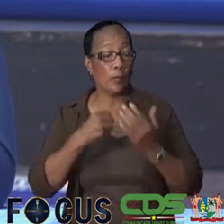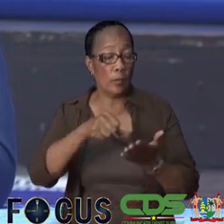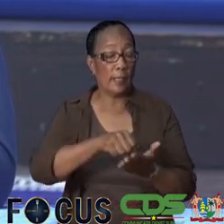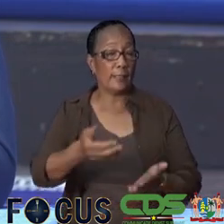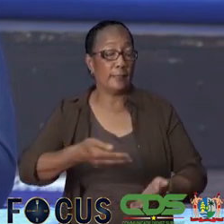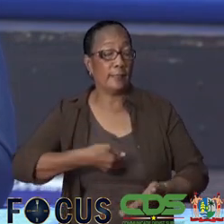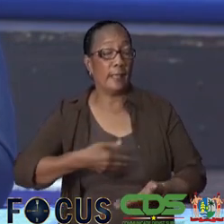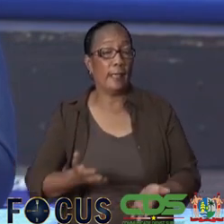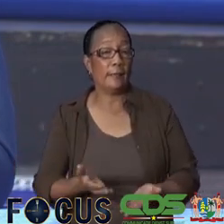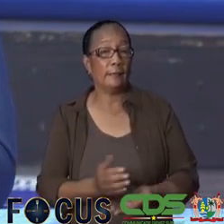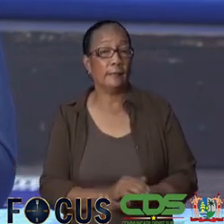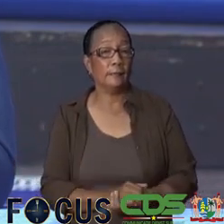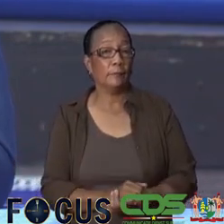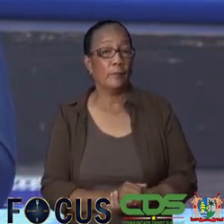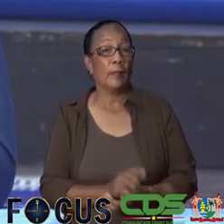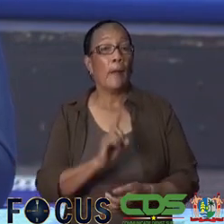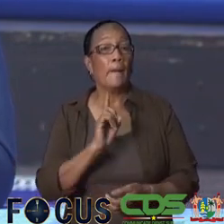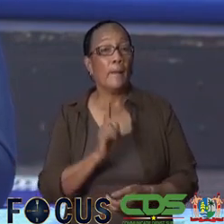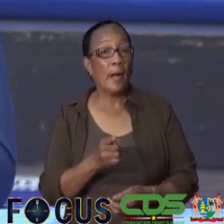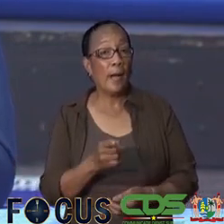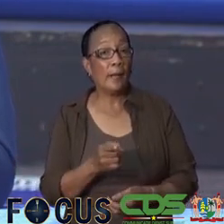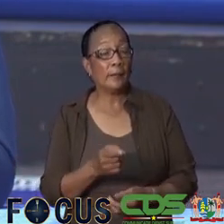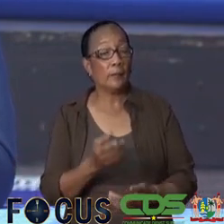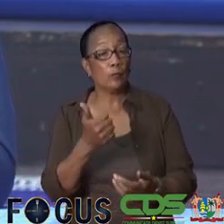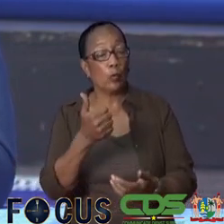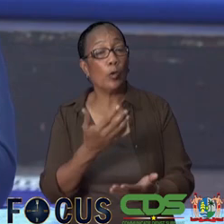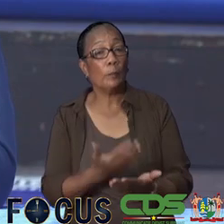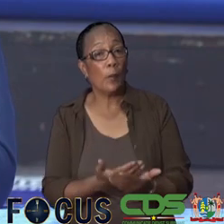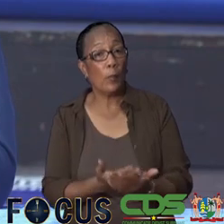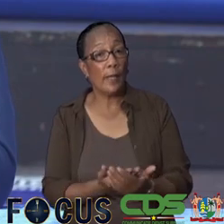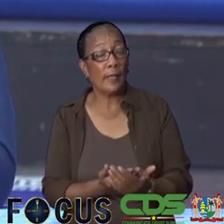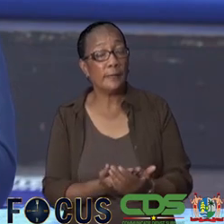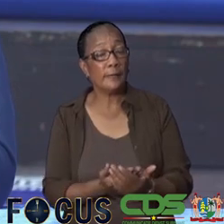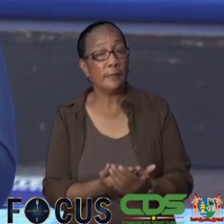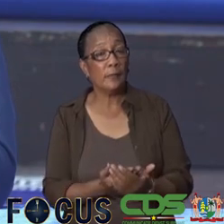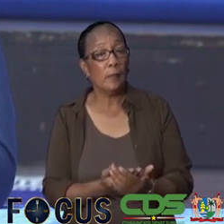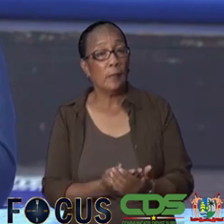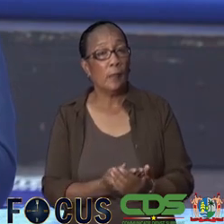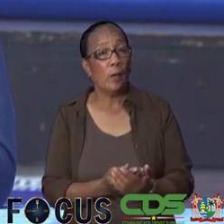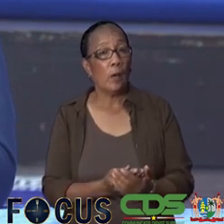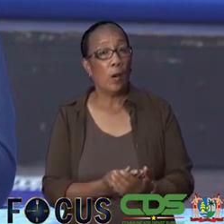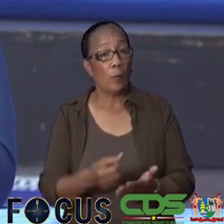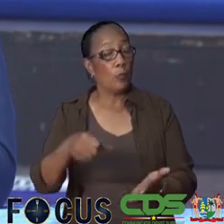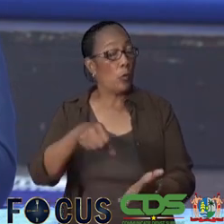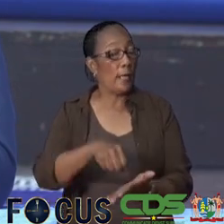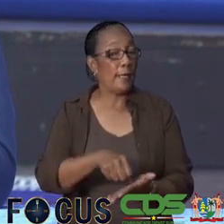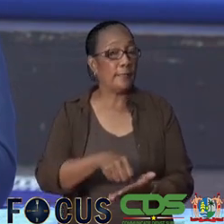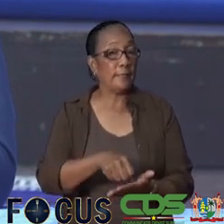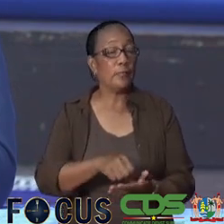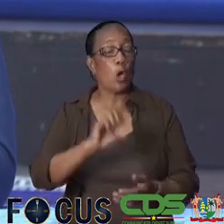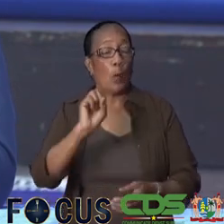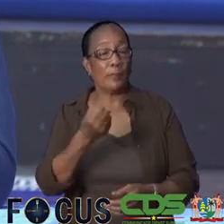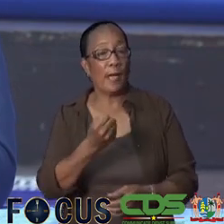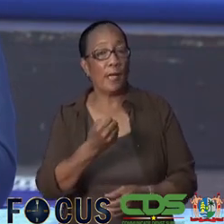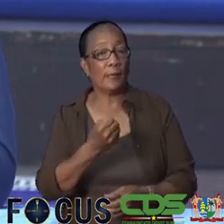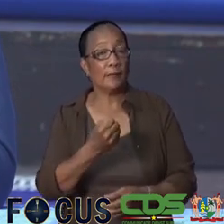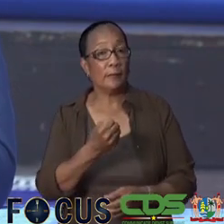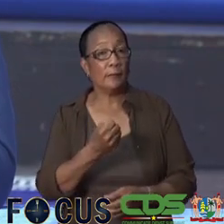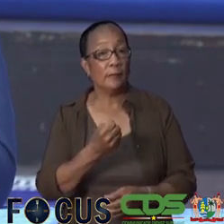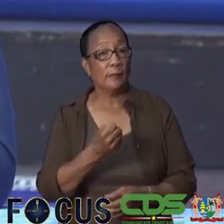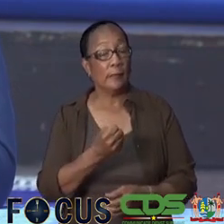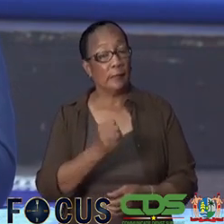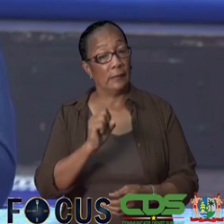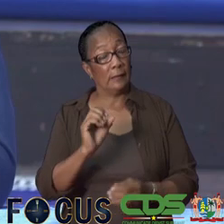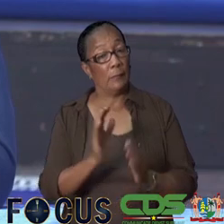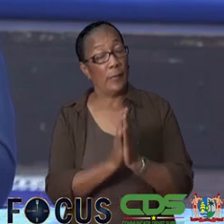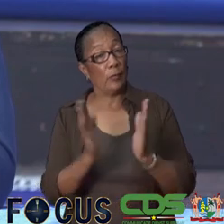krijgen, maar het is zeer onwijs om alleen af te gaan op donaties. Omdat tijden kunnen